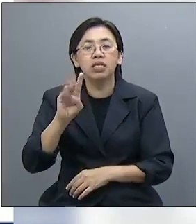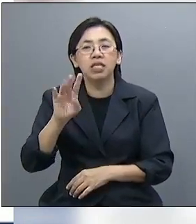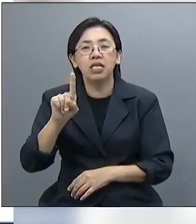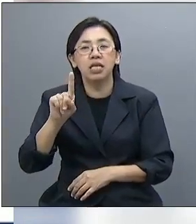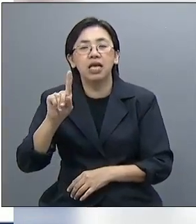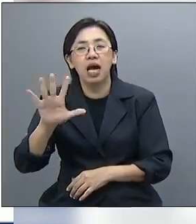5100ครับ